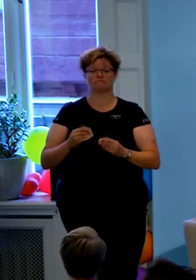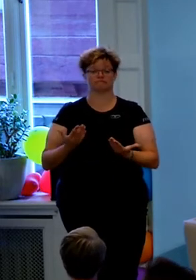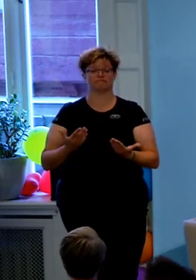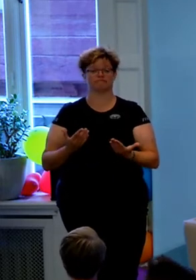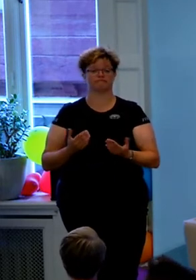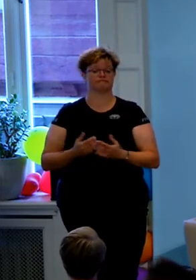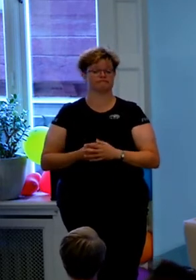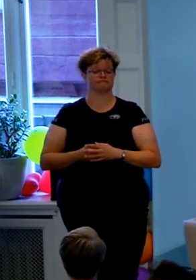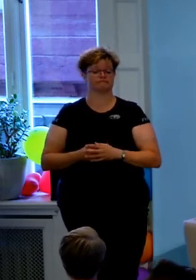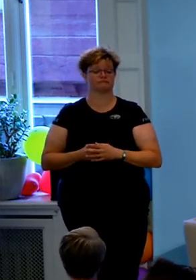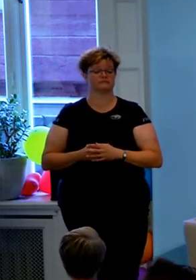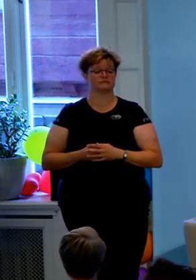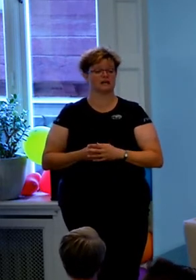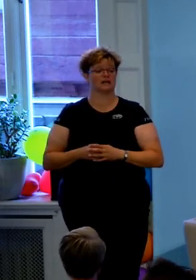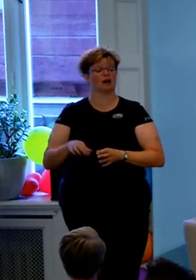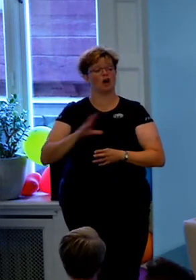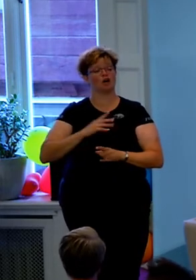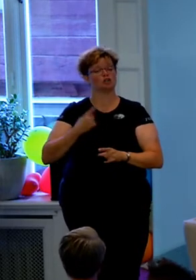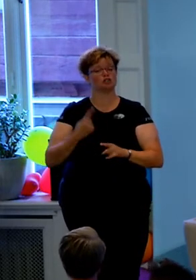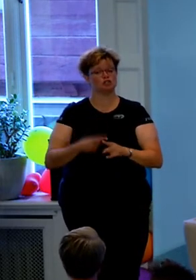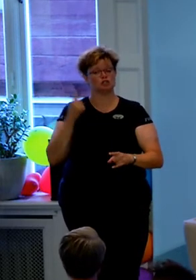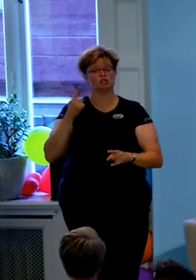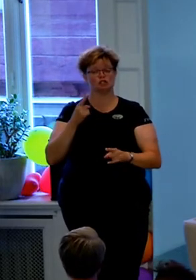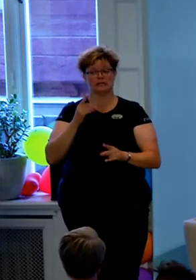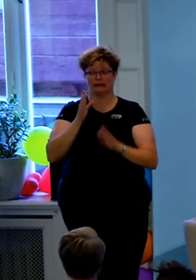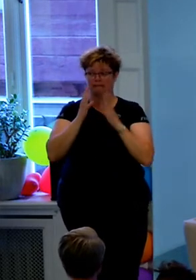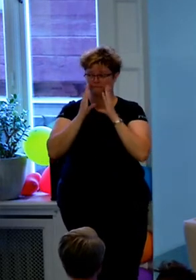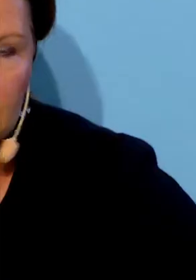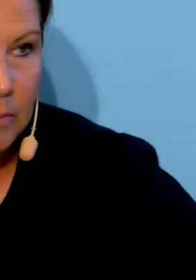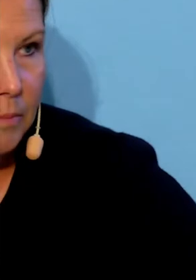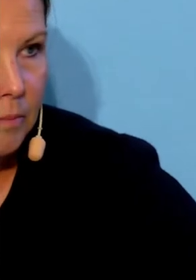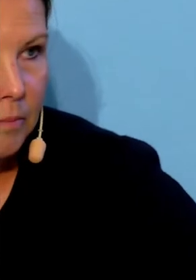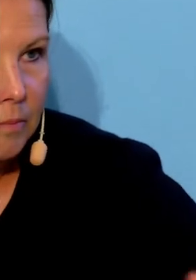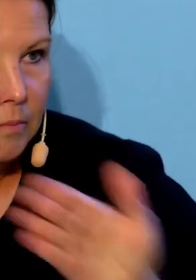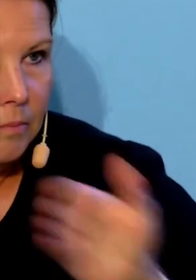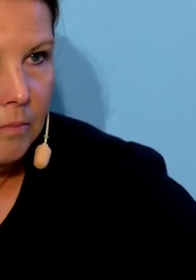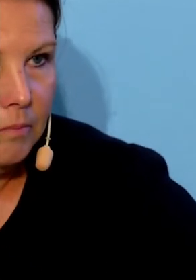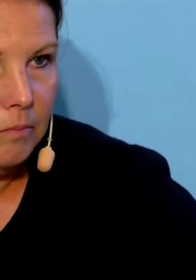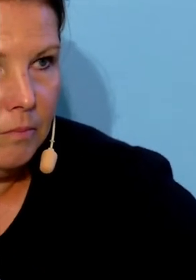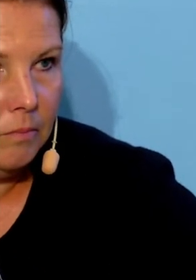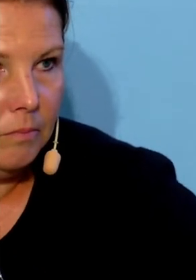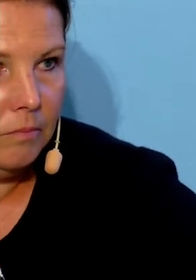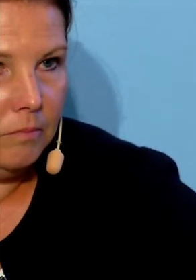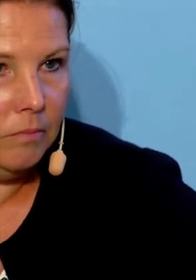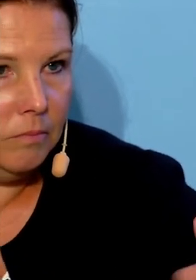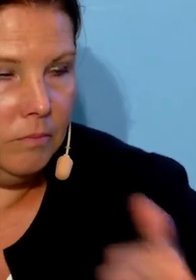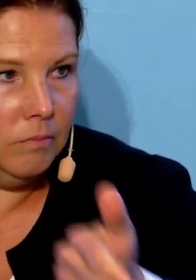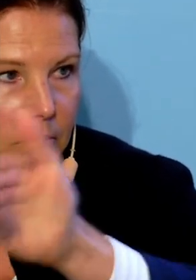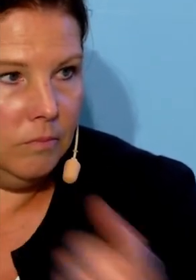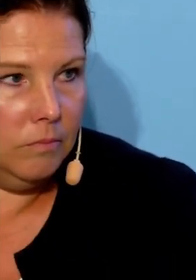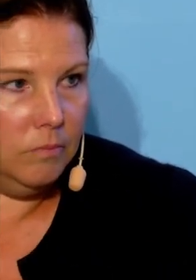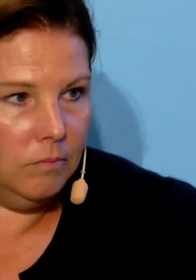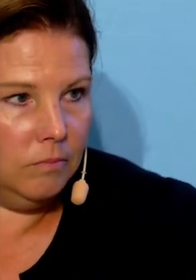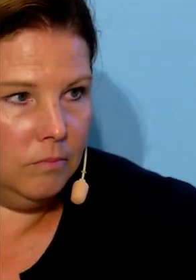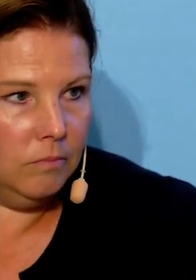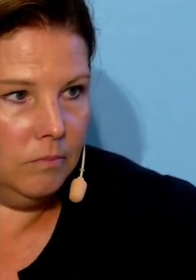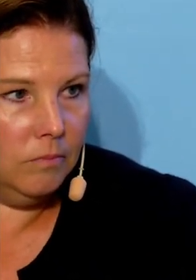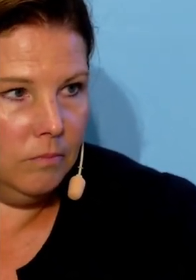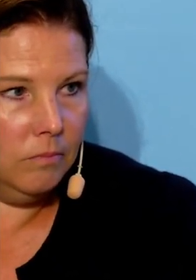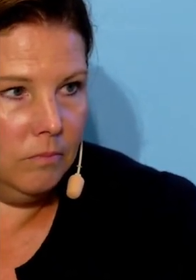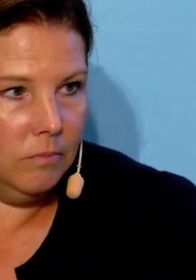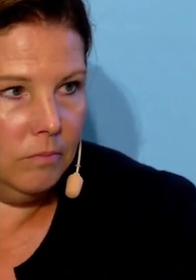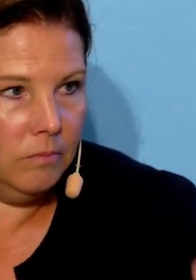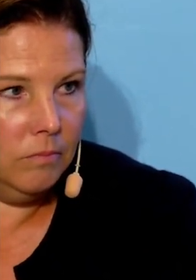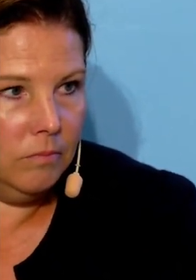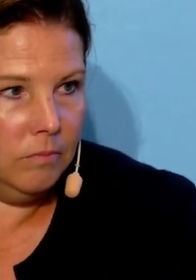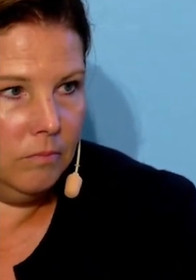Nej, men att man har en väldigt tydlig utstakad väg och hur jag som individ passar in i den vägen och vad krävs för att jag ska hänga med. Så